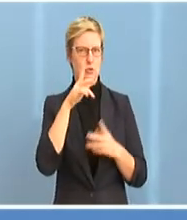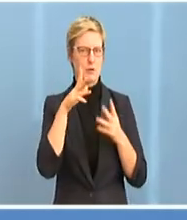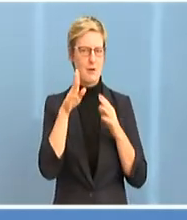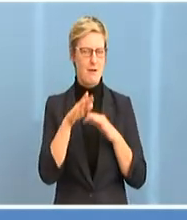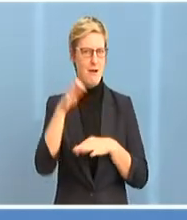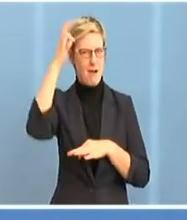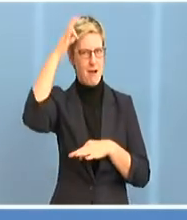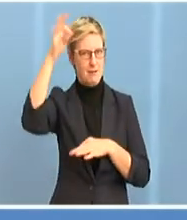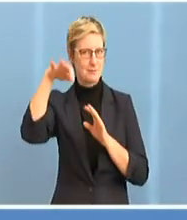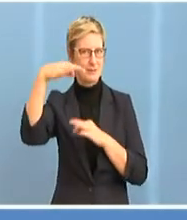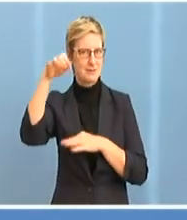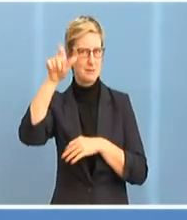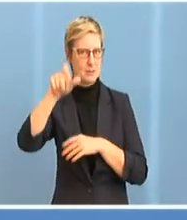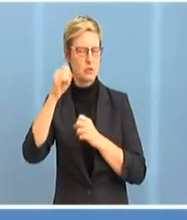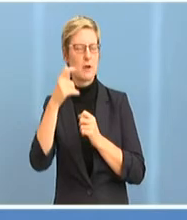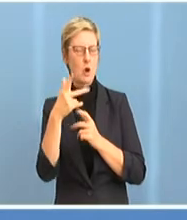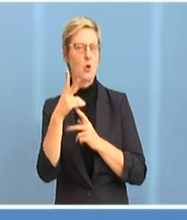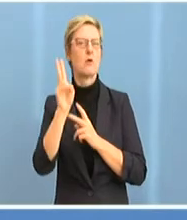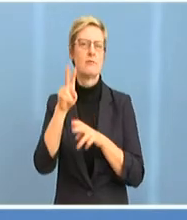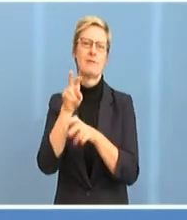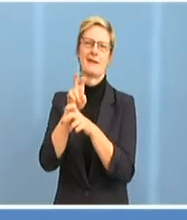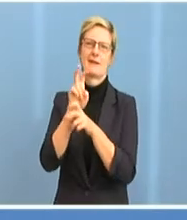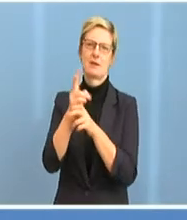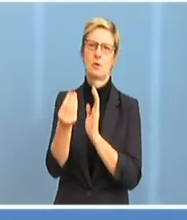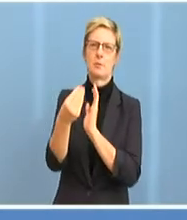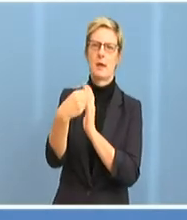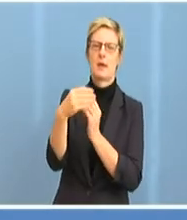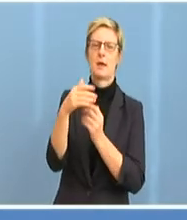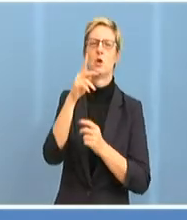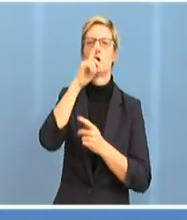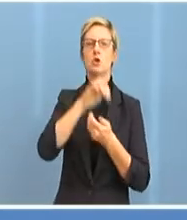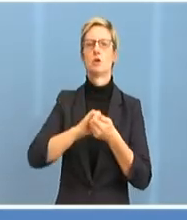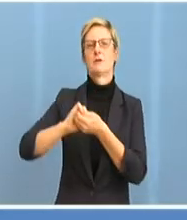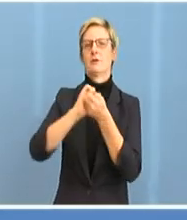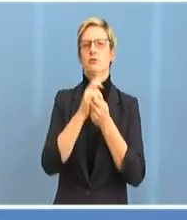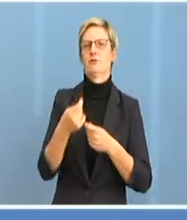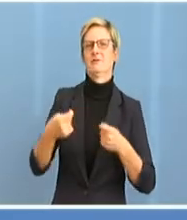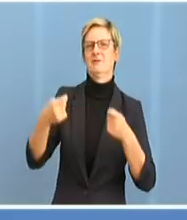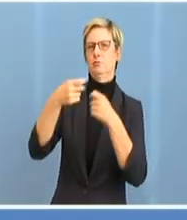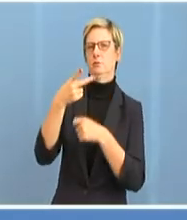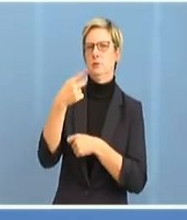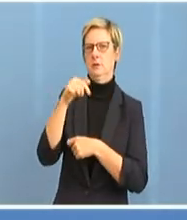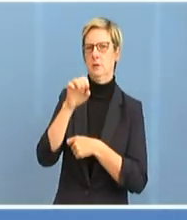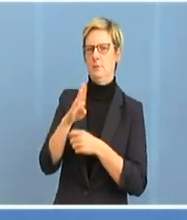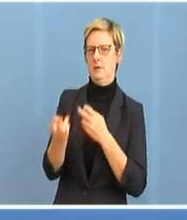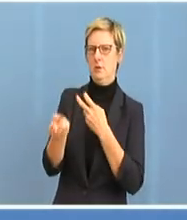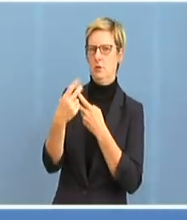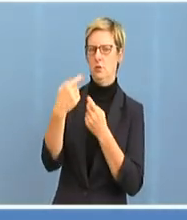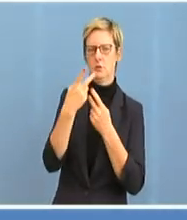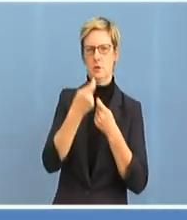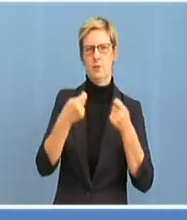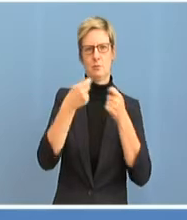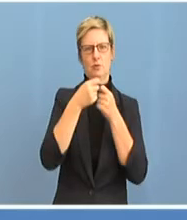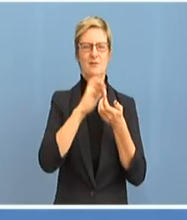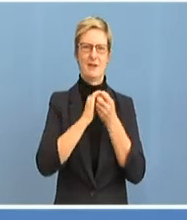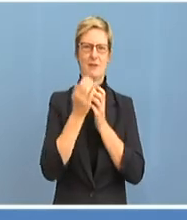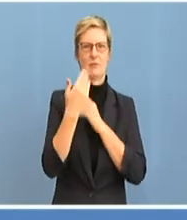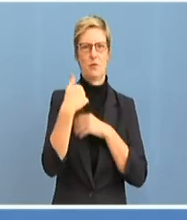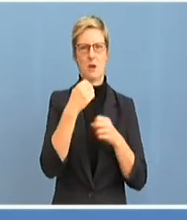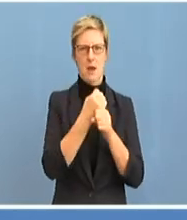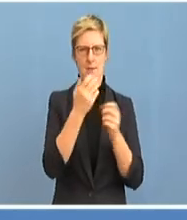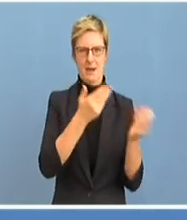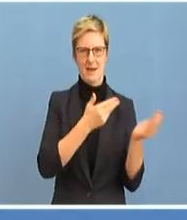von deutscher Seite auch noch ein Vertreter des Deutschen Gewerkschaftsbundes und der Bundesvereinigung der Deutschen Arbeitgeberverbände